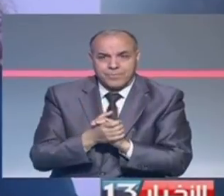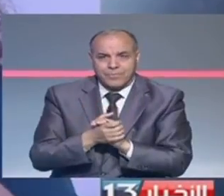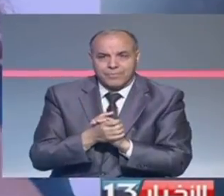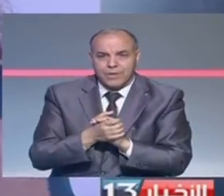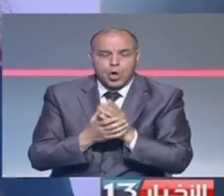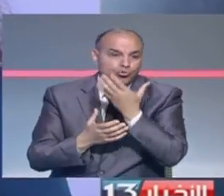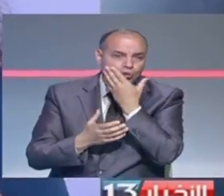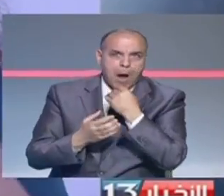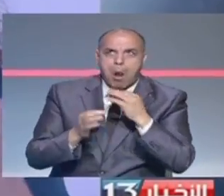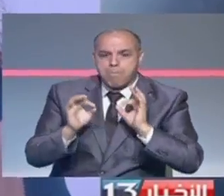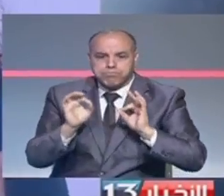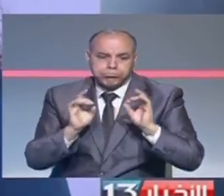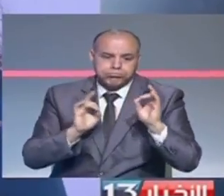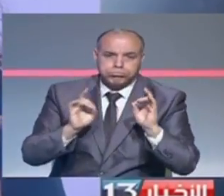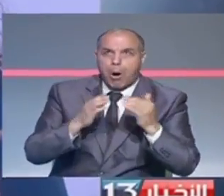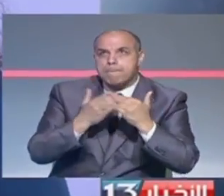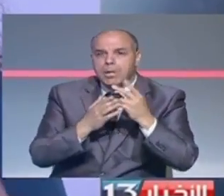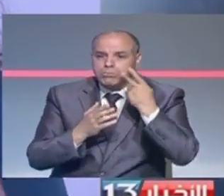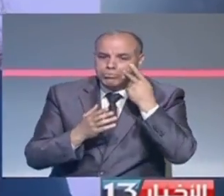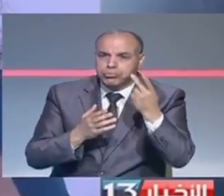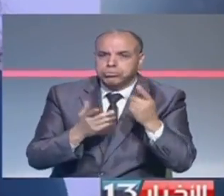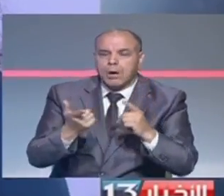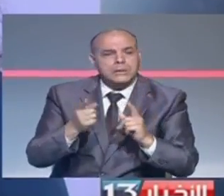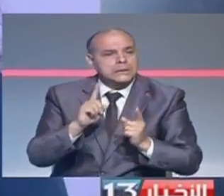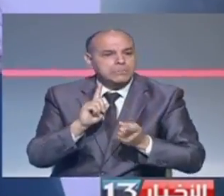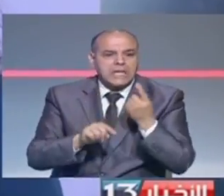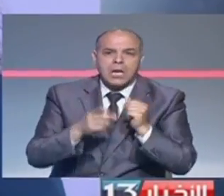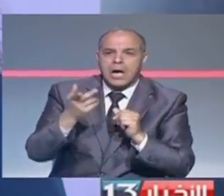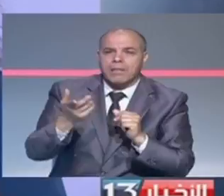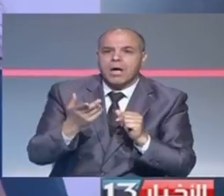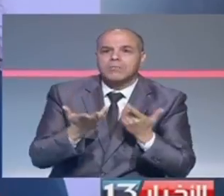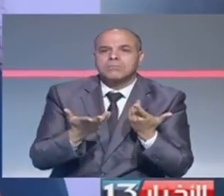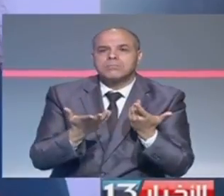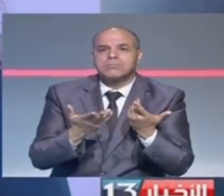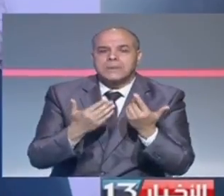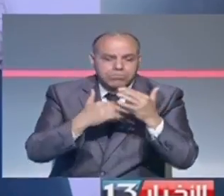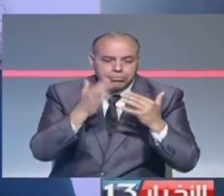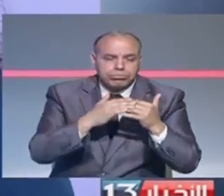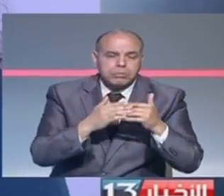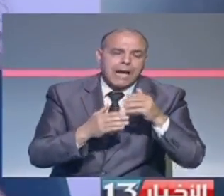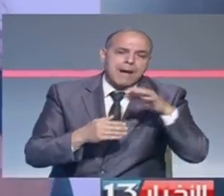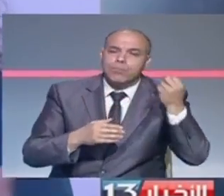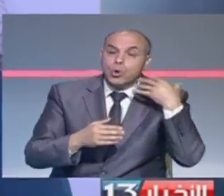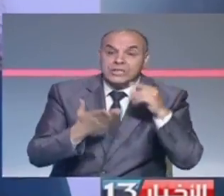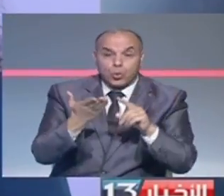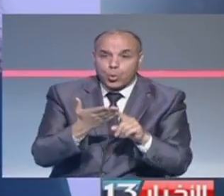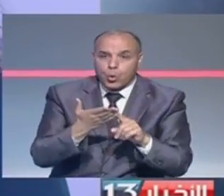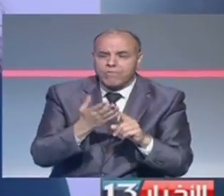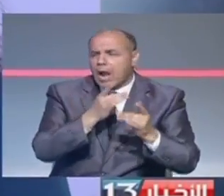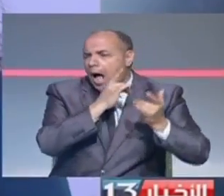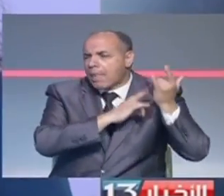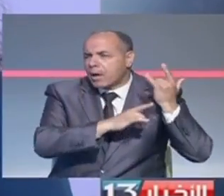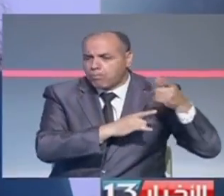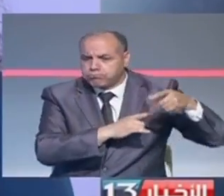الجميل الهندسي والتابع المعماري اللي فيه تابع يعني خاصه نتابع اه متوسطي فيه تاثير الحضارات